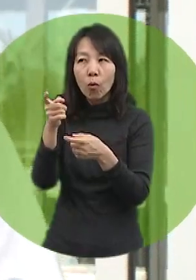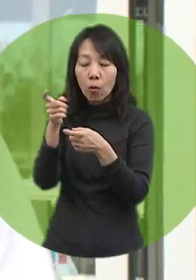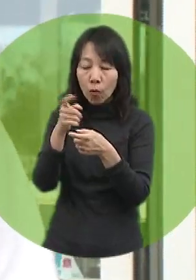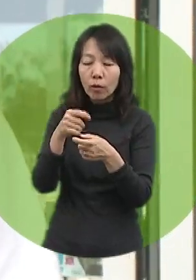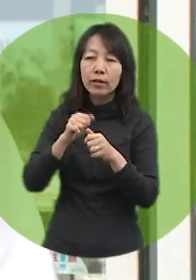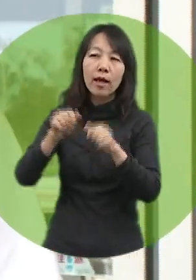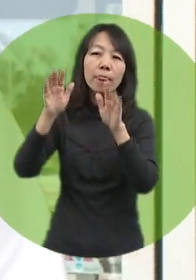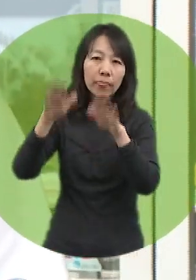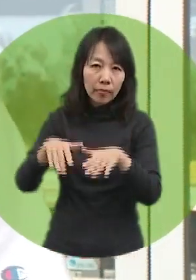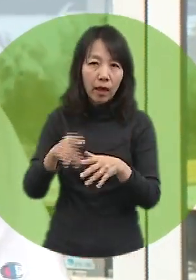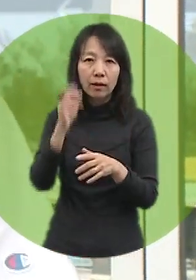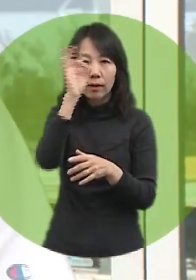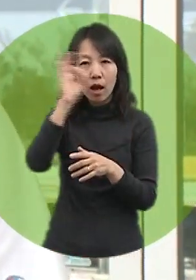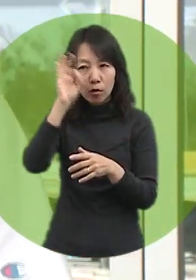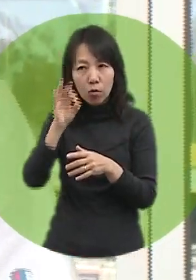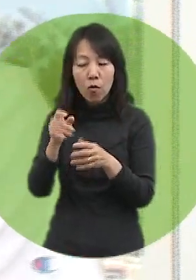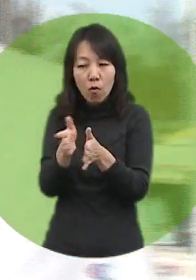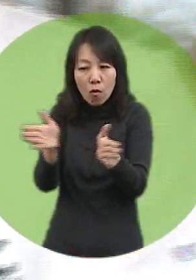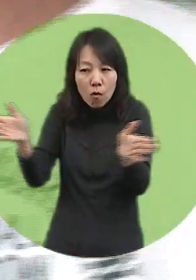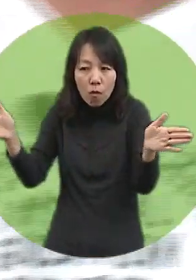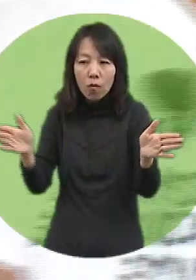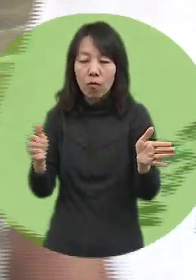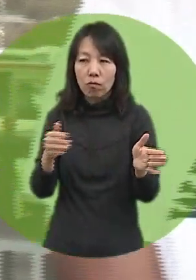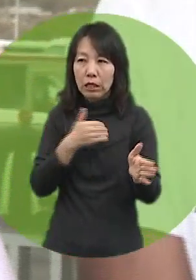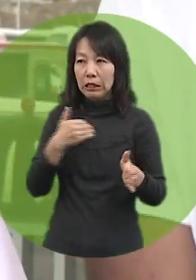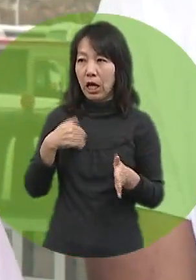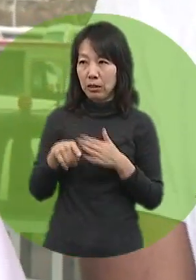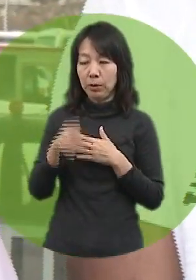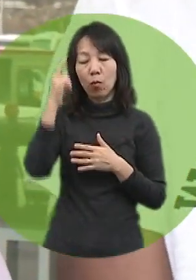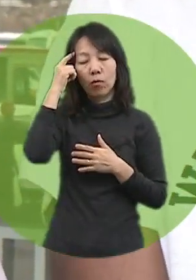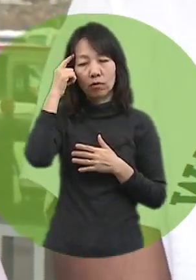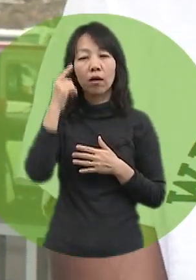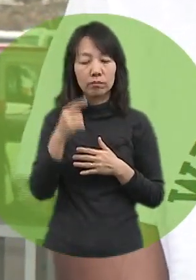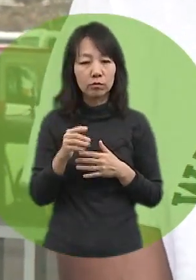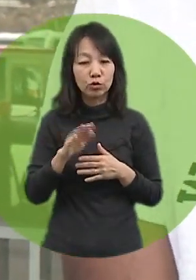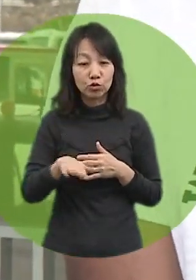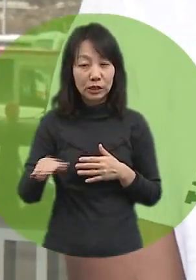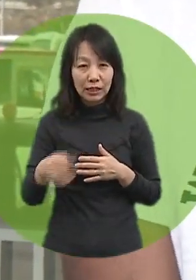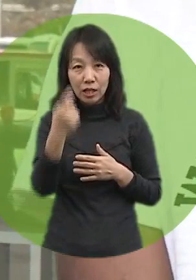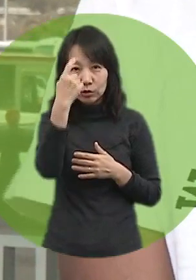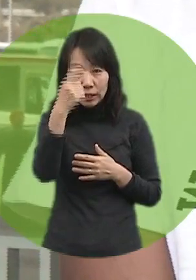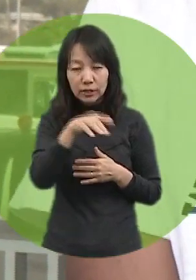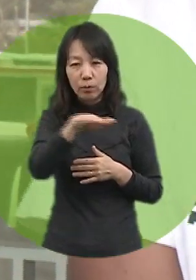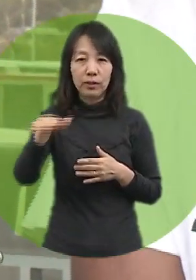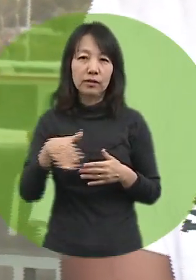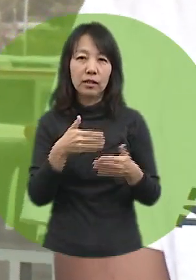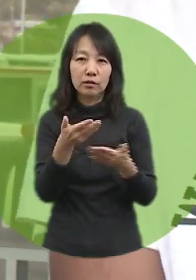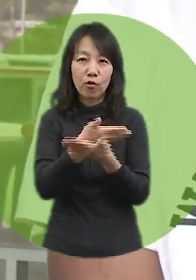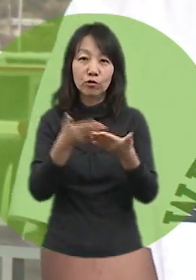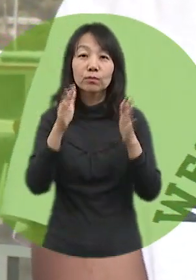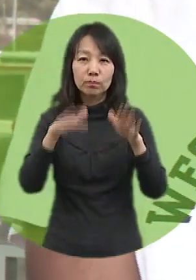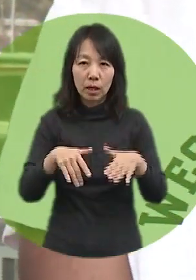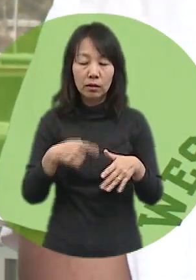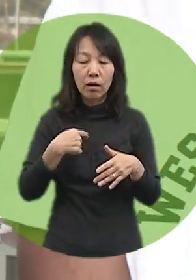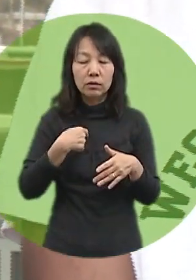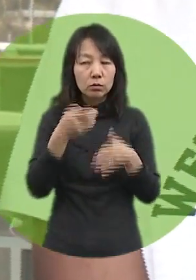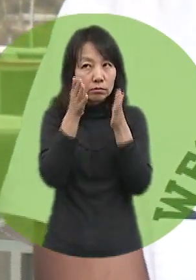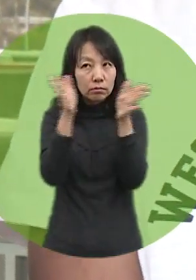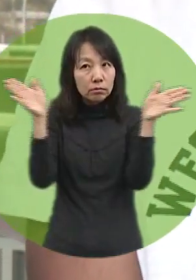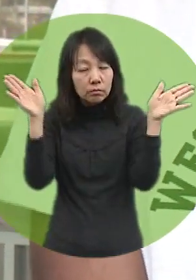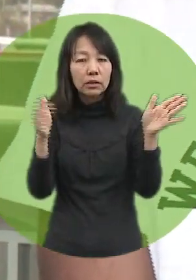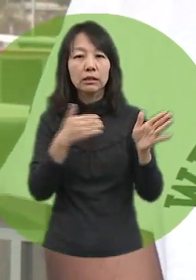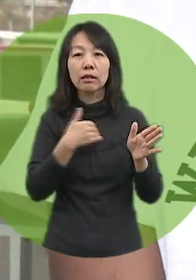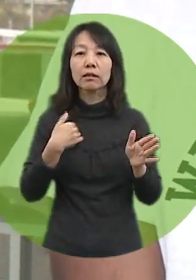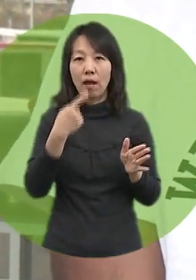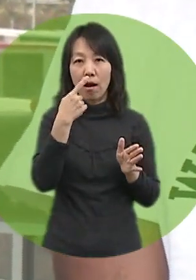につなげてるんだなと思いましたね。 はい、あとジュニアスタディの皆さんと交流しましたけど、やっぱちょっと視野が広がるというか、世界がちょっと変わりますね。この